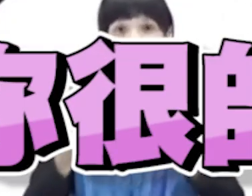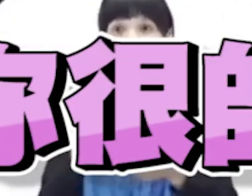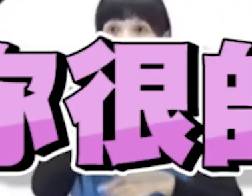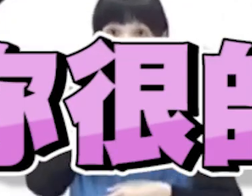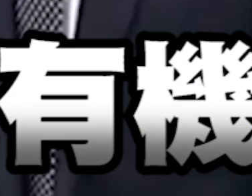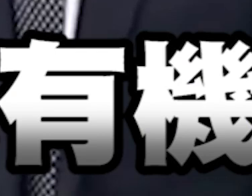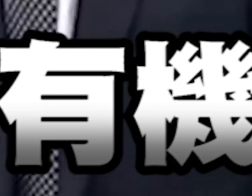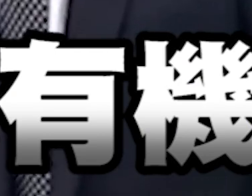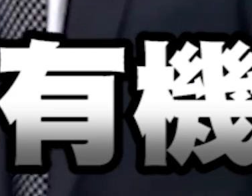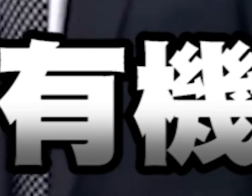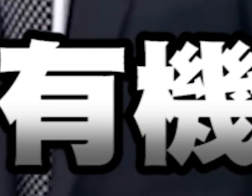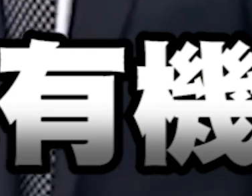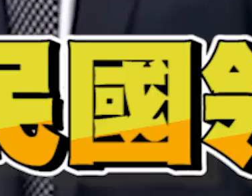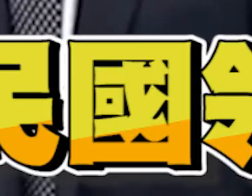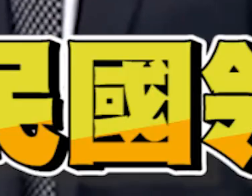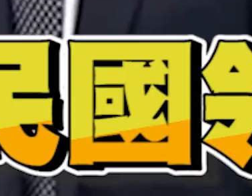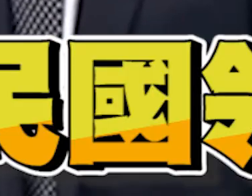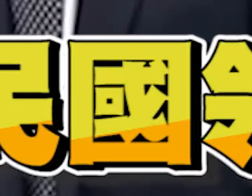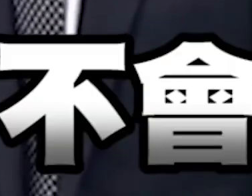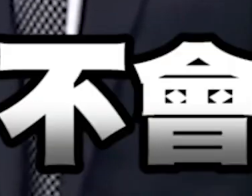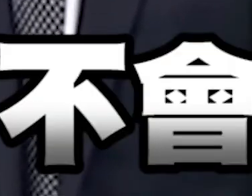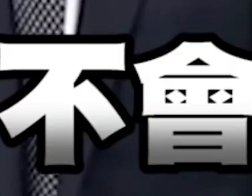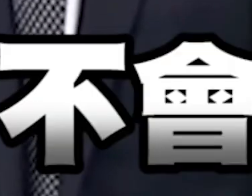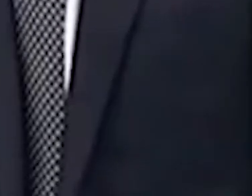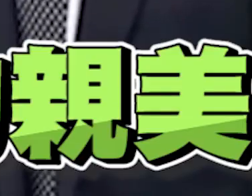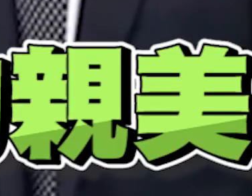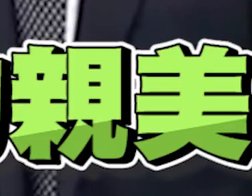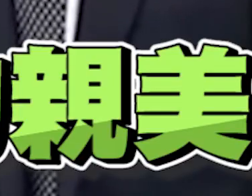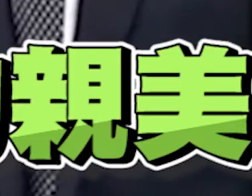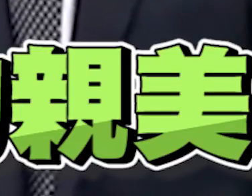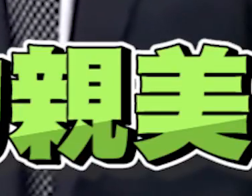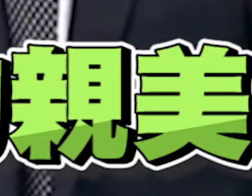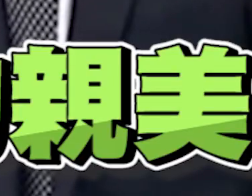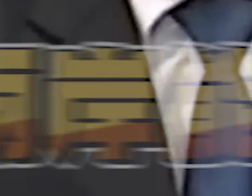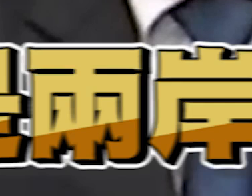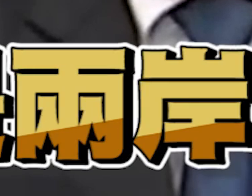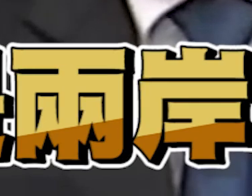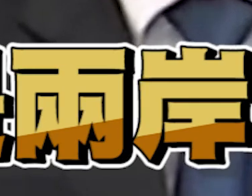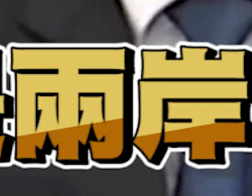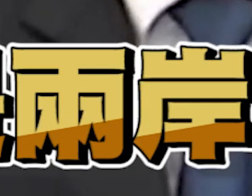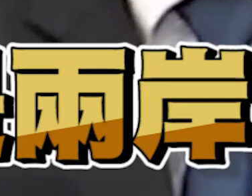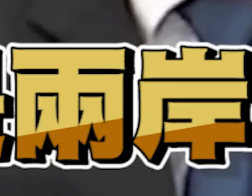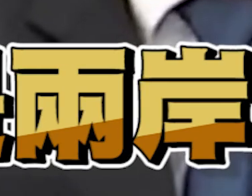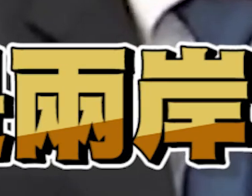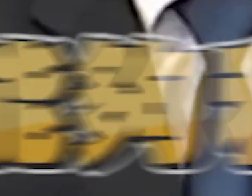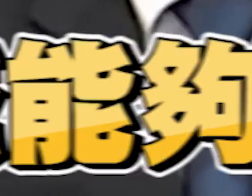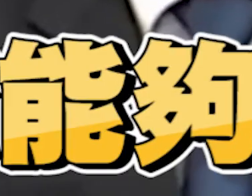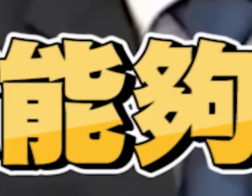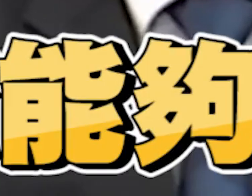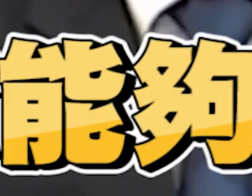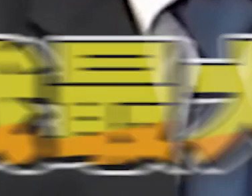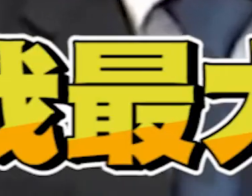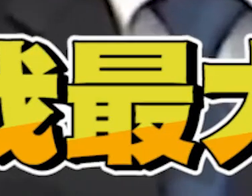知道你很帅就好了。 如果你有机会成为中华民国领导人，你会不会延续蔡英文的亲美外交路线？ 我希望的是两岸能够稳定，区